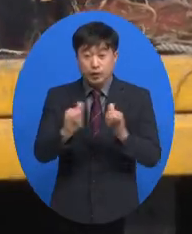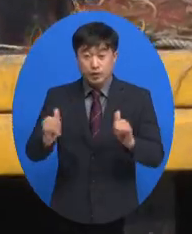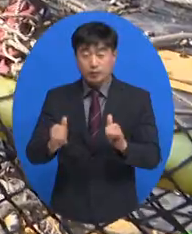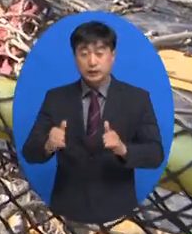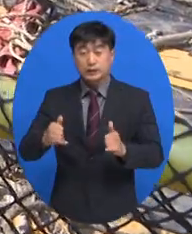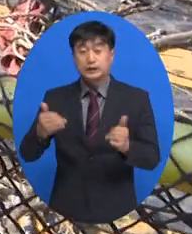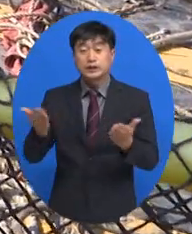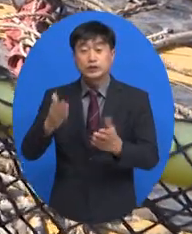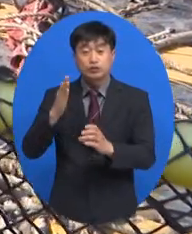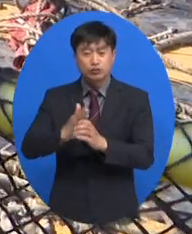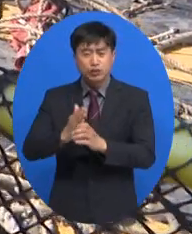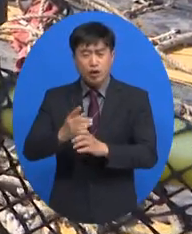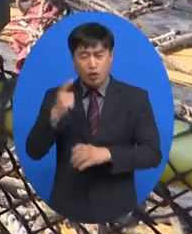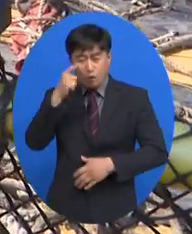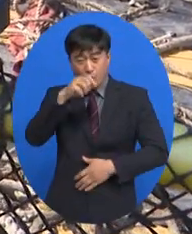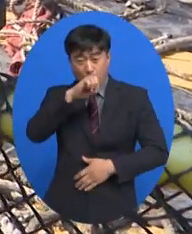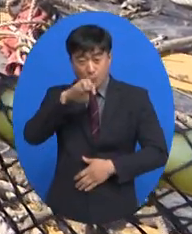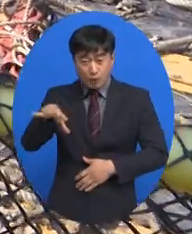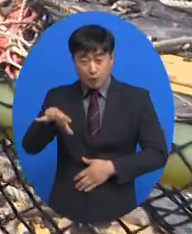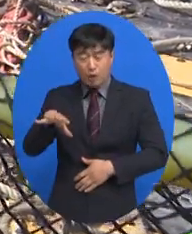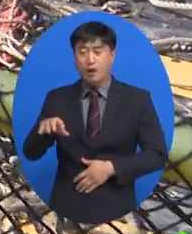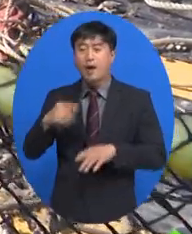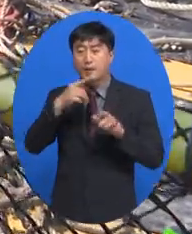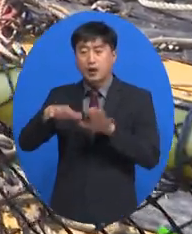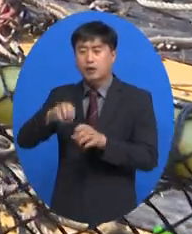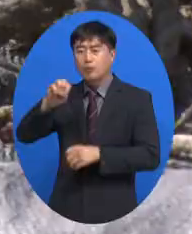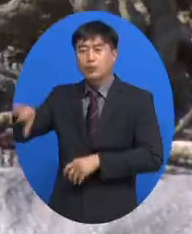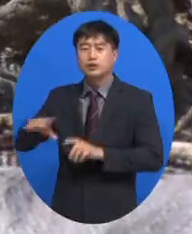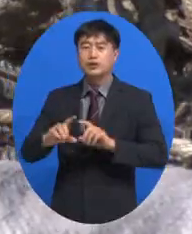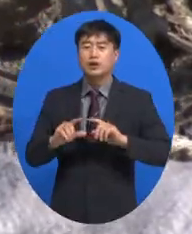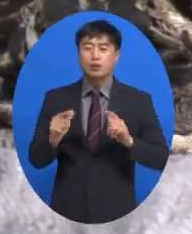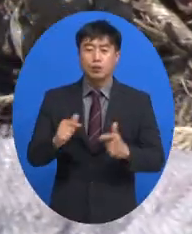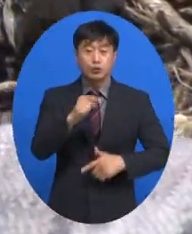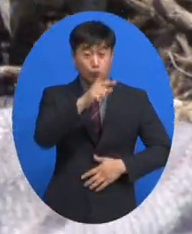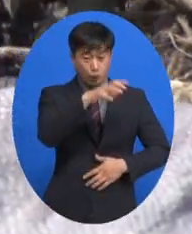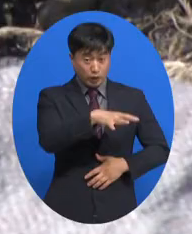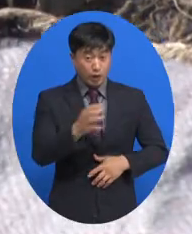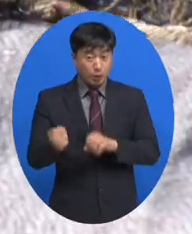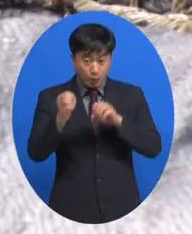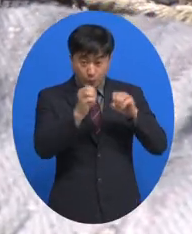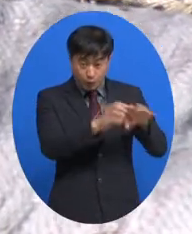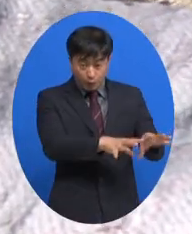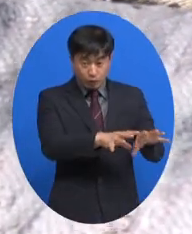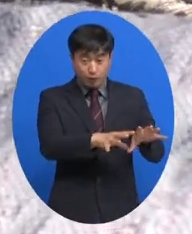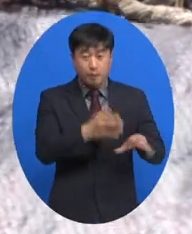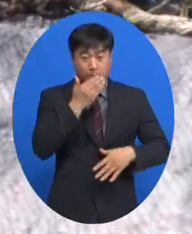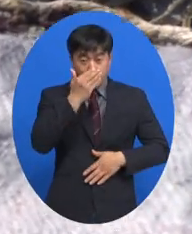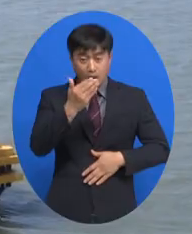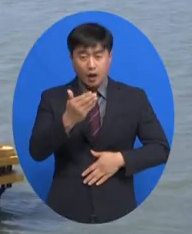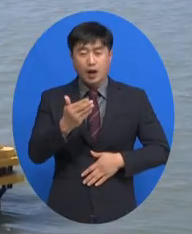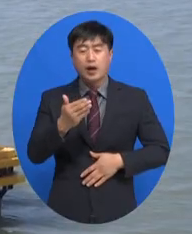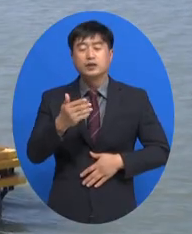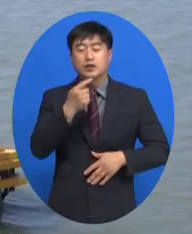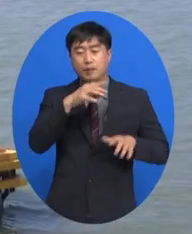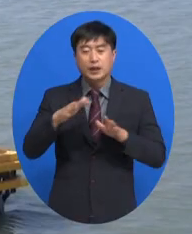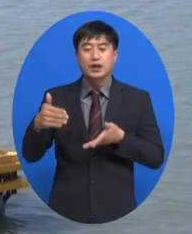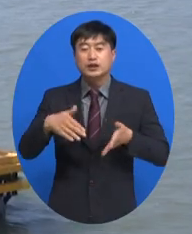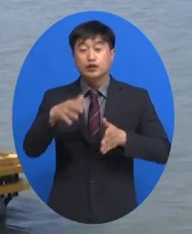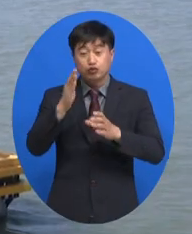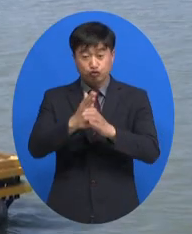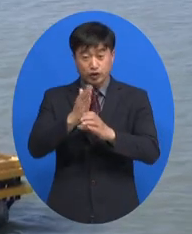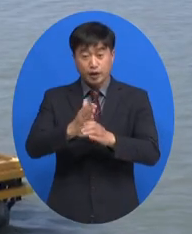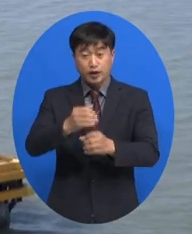조업활동을 마치고 못 쓰는 어망 등을 바닷속에 던지지 않도록 이곳에 내다 버릴 수 있게 바닷 길목에 만들어